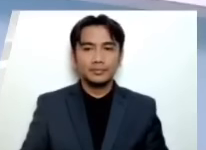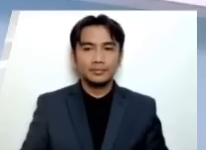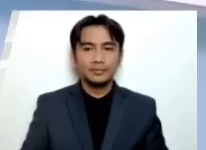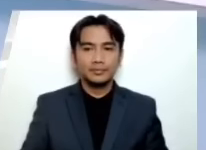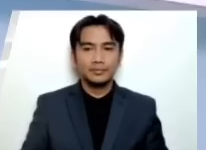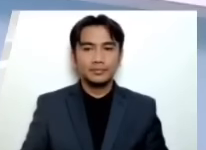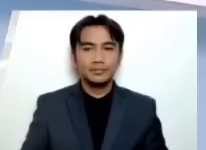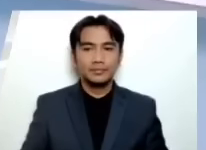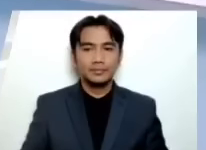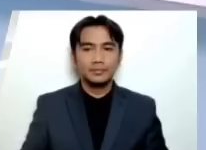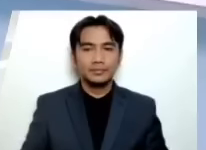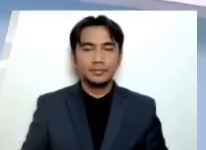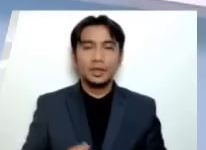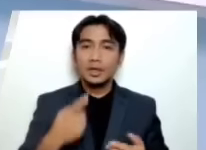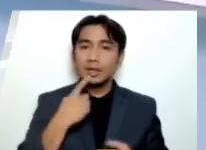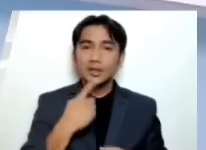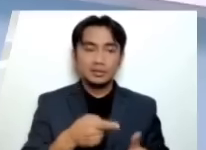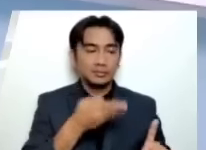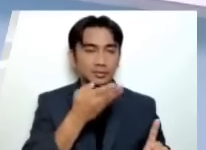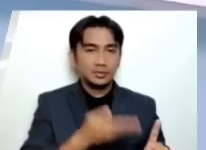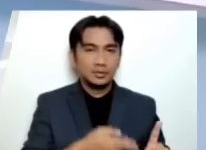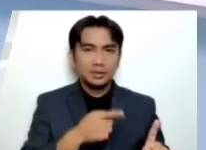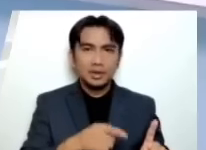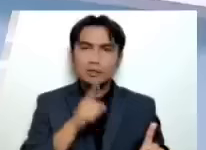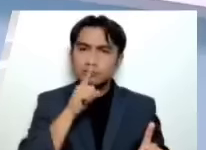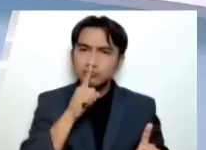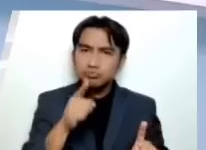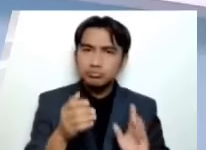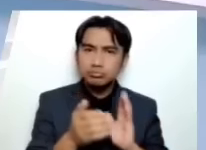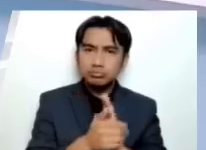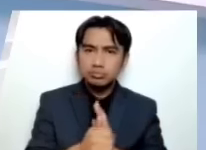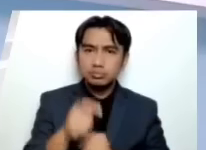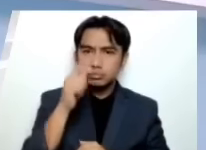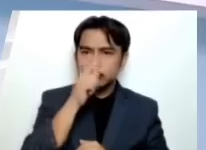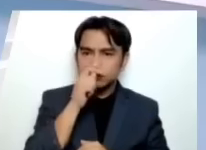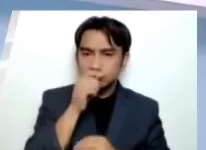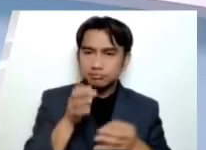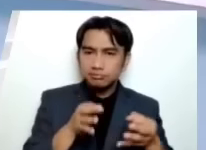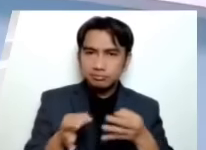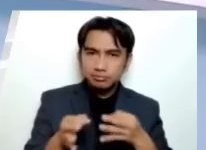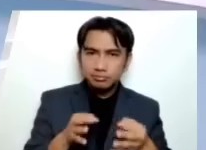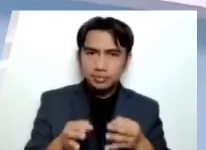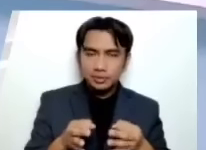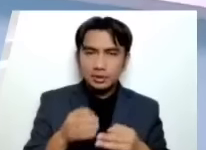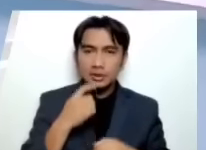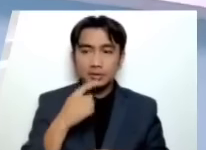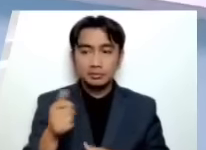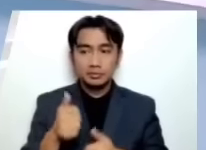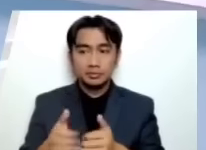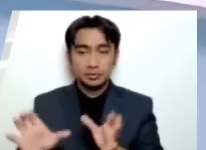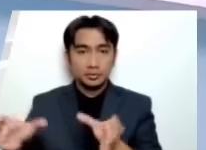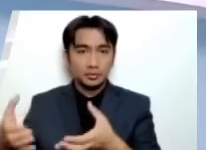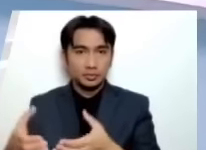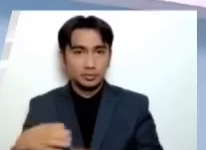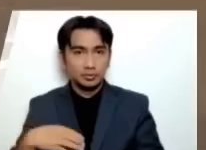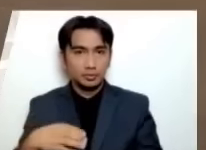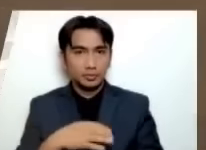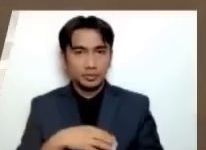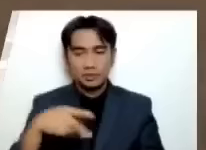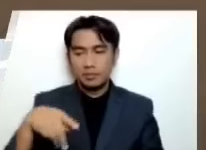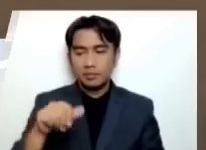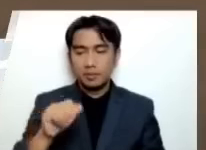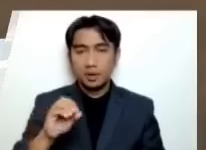Senado, bihasang magtagalog si Tony Yang ayon sa Presidential Anti-Organized Crime Commission o PAOC. Sabi ng